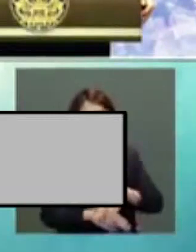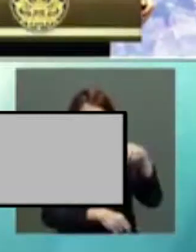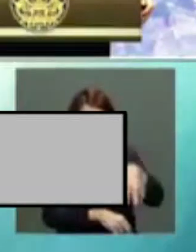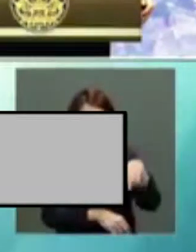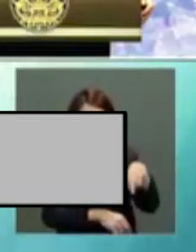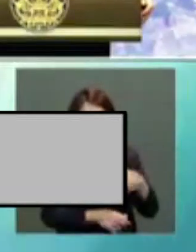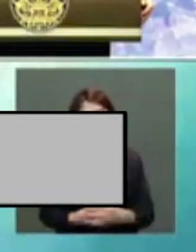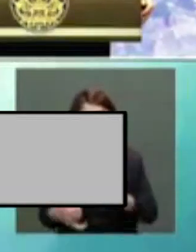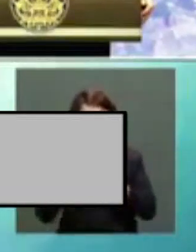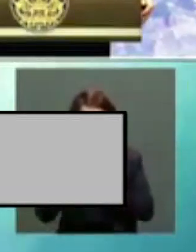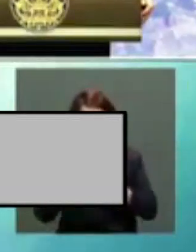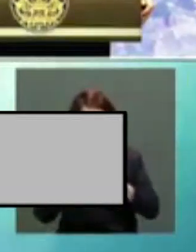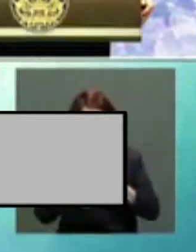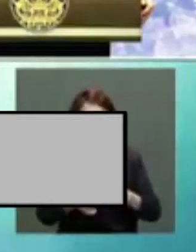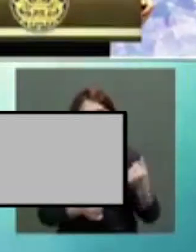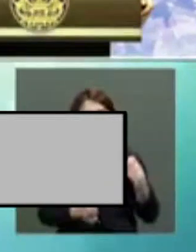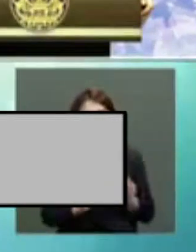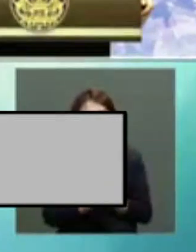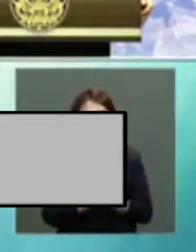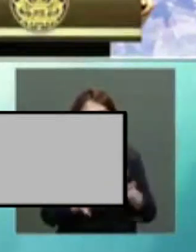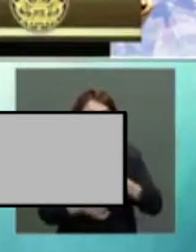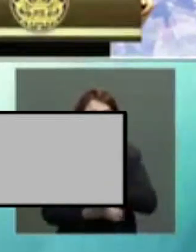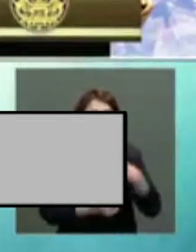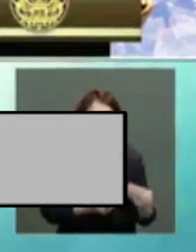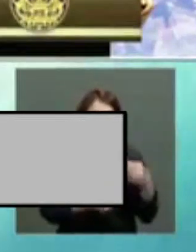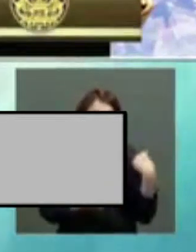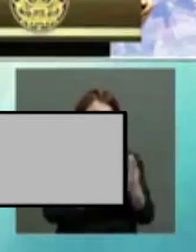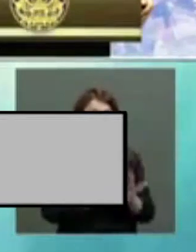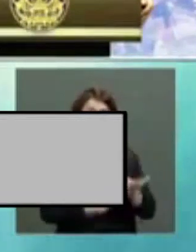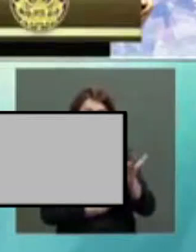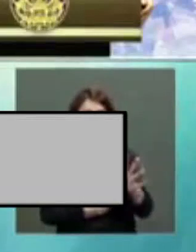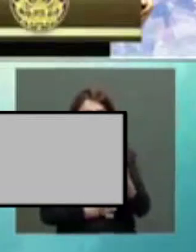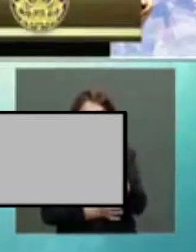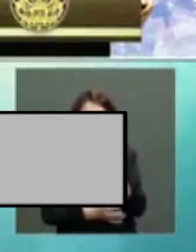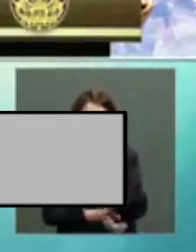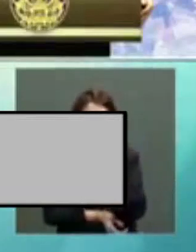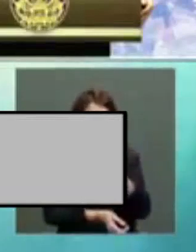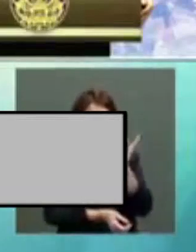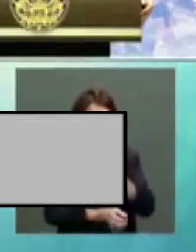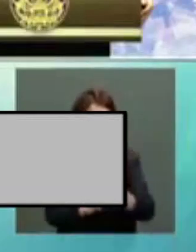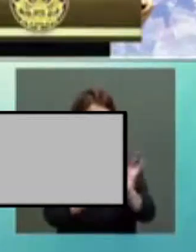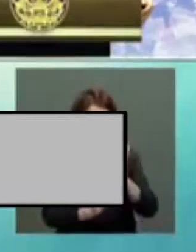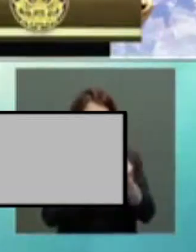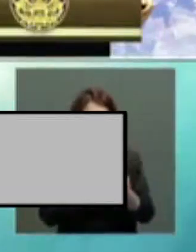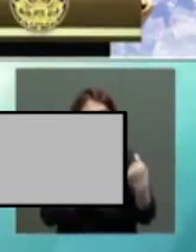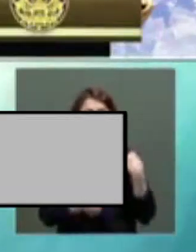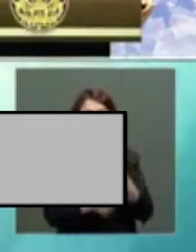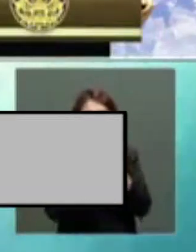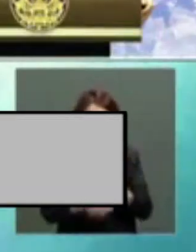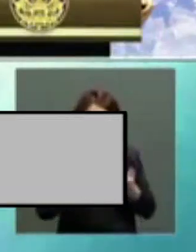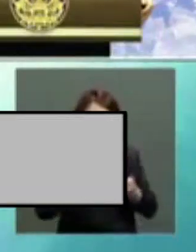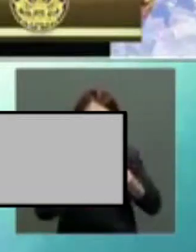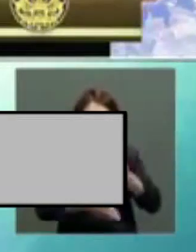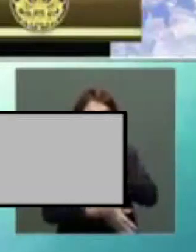นโรคตัวเลขยังเป็นร้อยก็ยังไม่ได้ส่งมาที่ตรงนี้นะครับแต่ว่าอย่างไรก็ตามแต่ครับก็ในระบบต่างๆเหล่านี้รับท